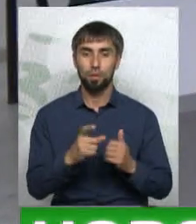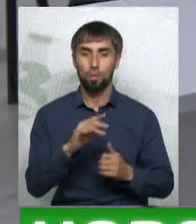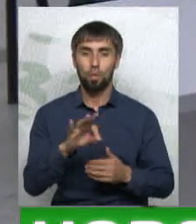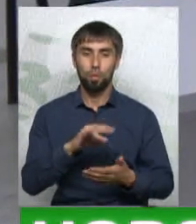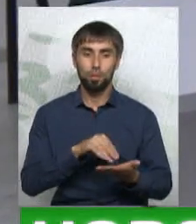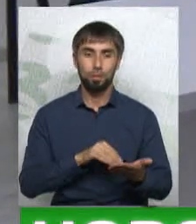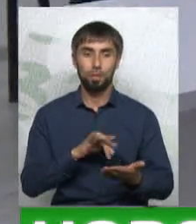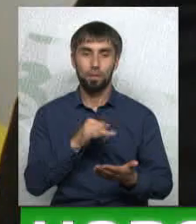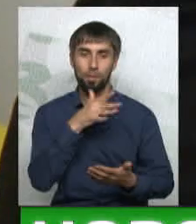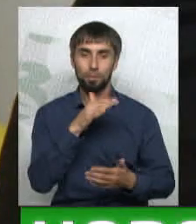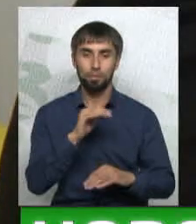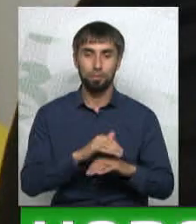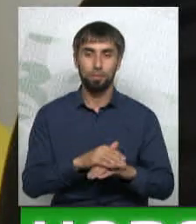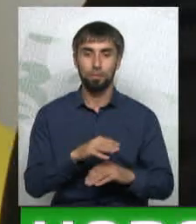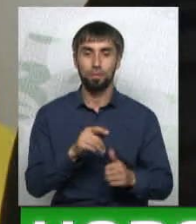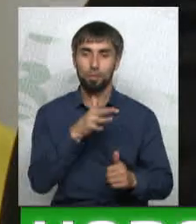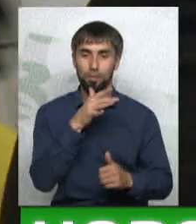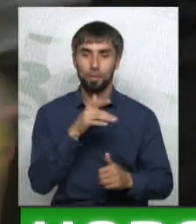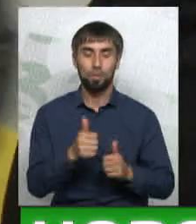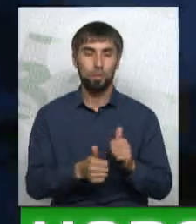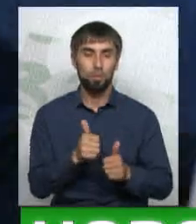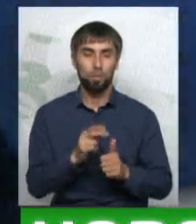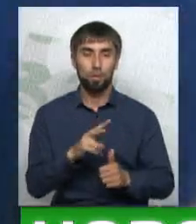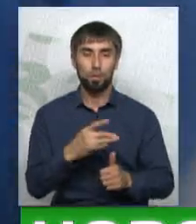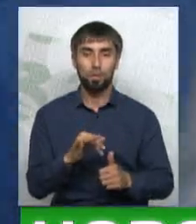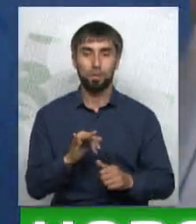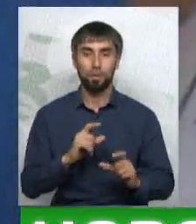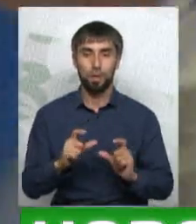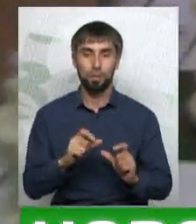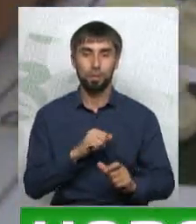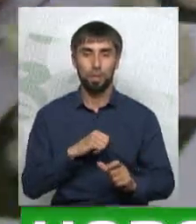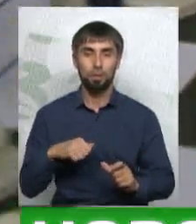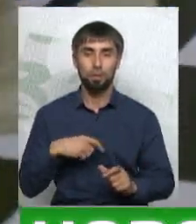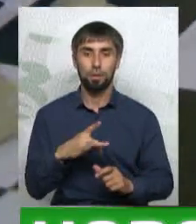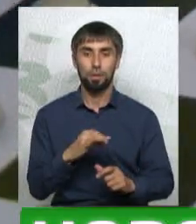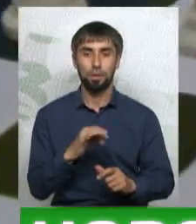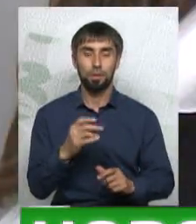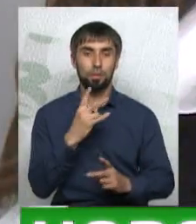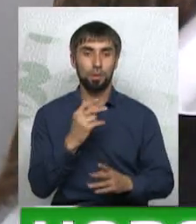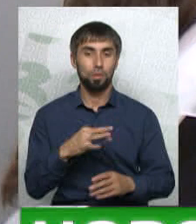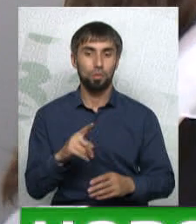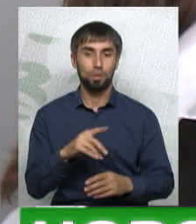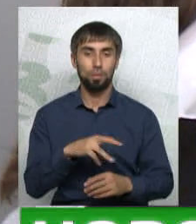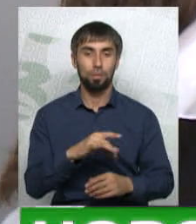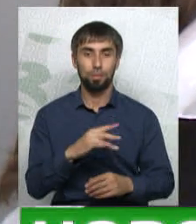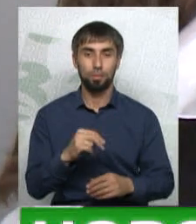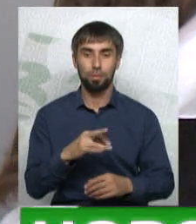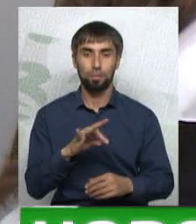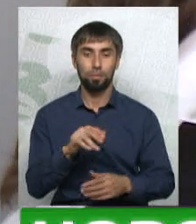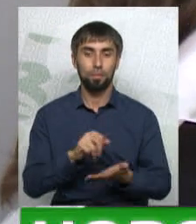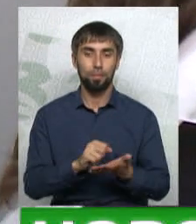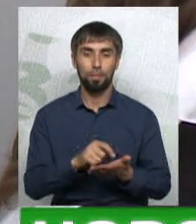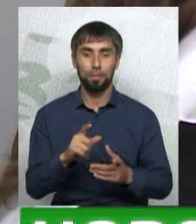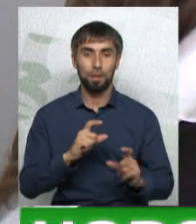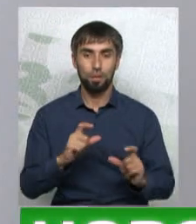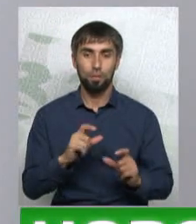записывают, а время фиксируют на таймере. Соревнования по классическим шахматам в самом разгаре. Несмотря на то, что Мадина Даурбекова занимается этим